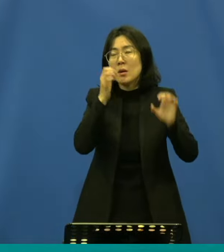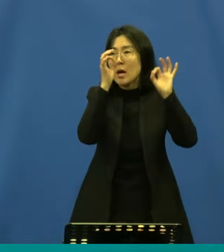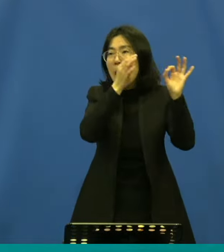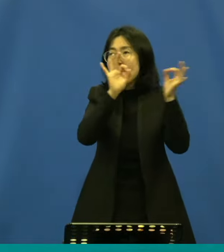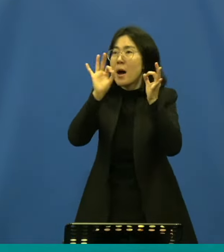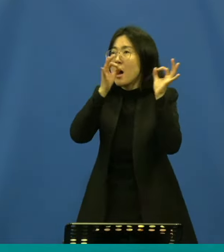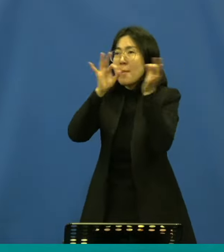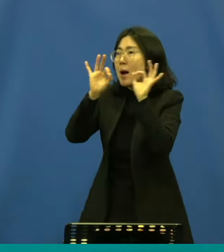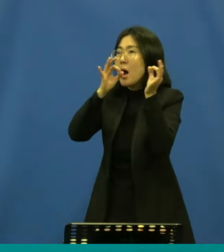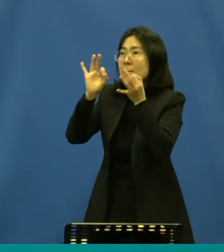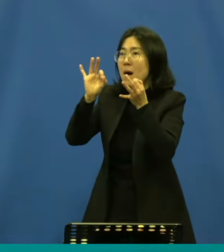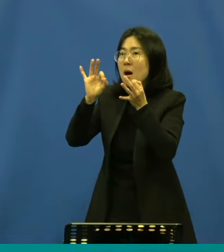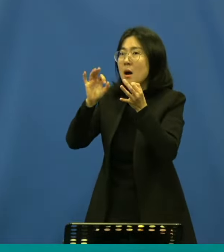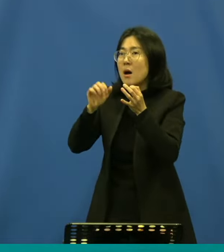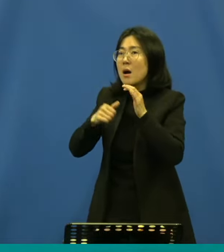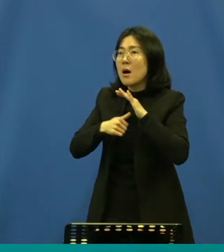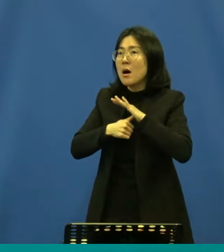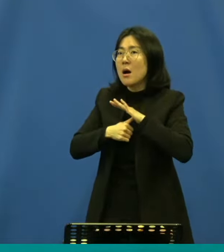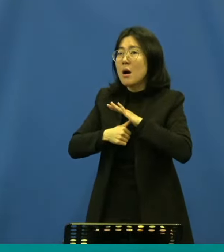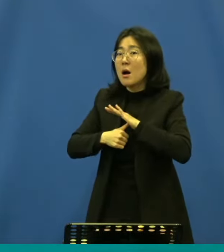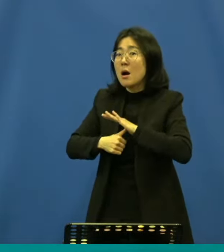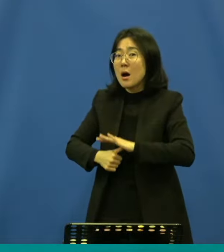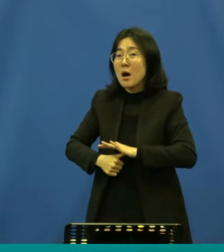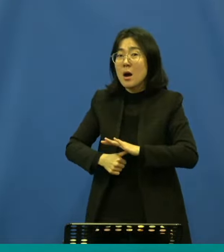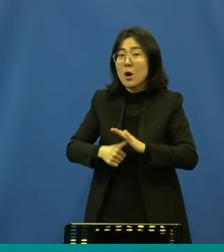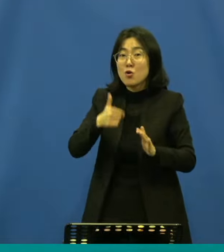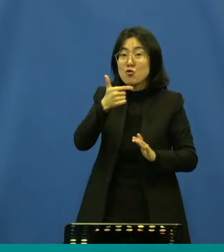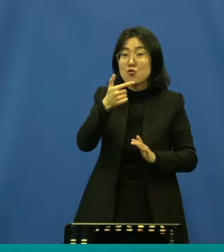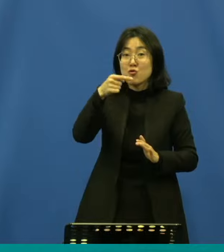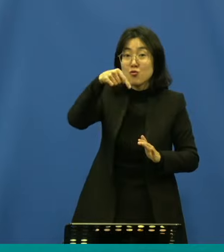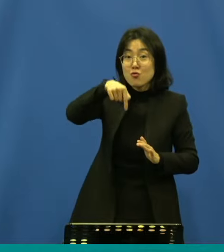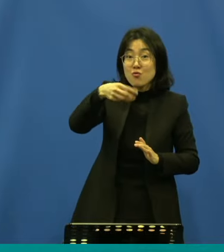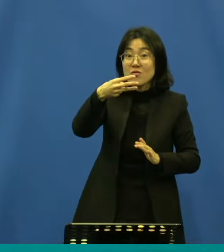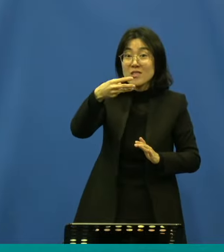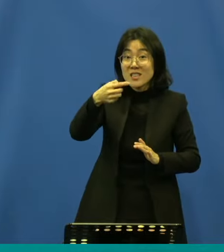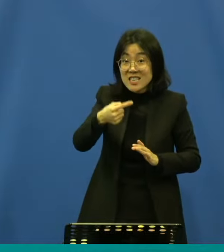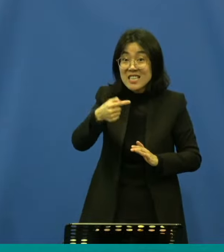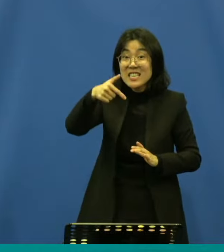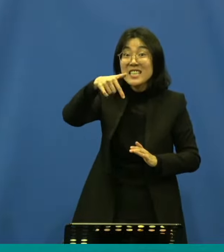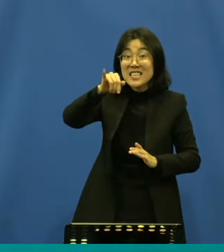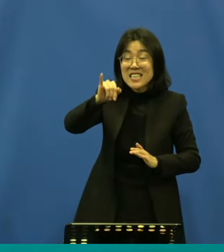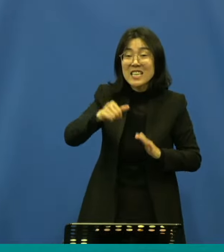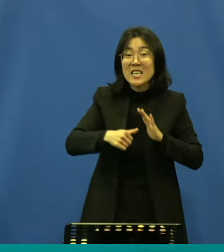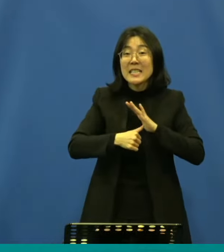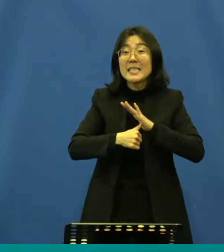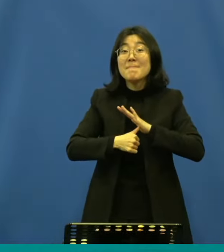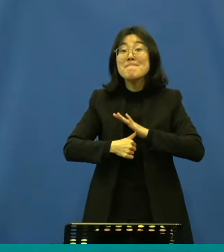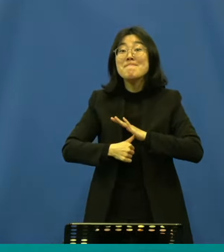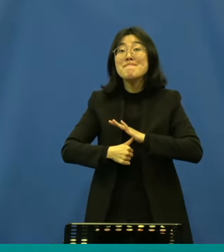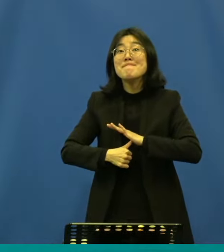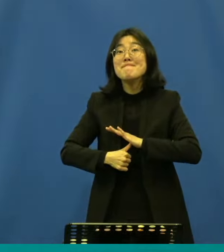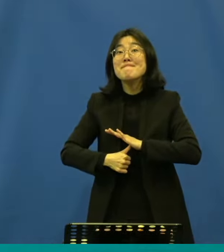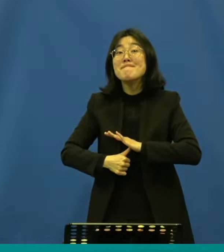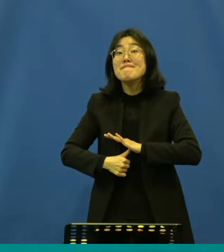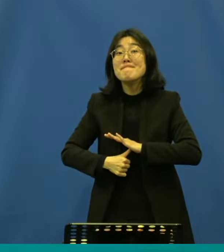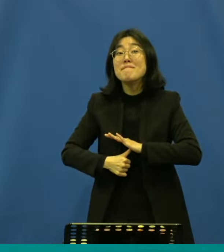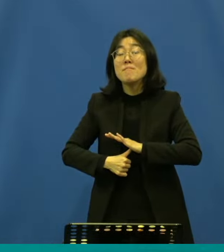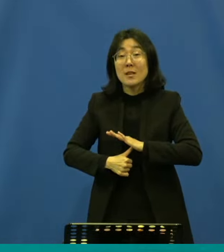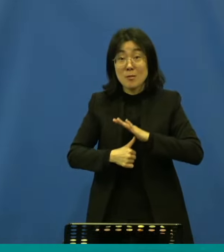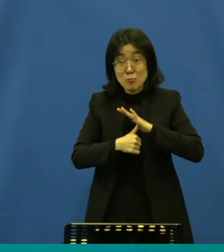근데 여러분, 이게 누른다는 게, 억압하는 게, 내 심리적 억압, 누르고 있는 게 눌러지지가